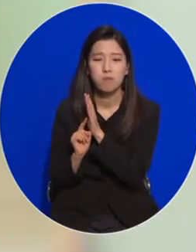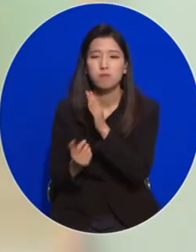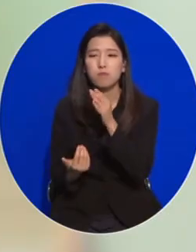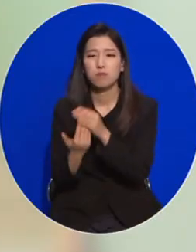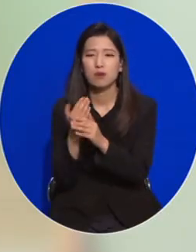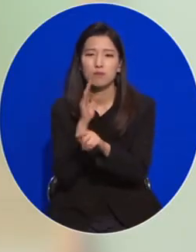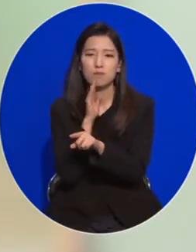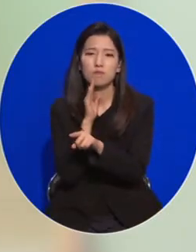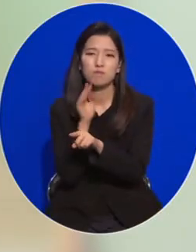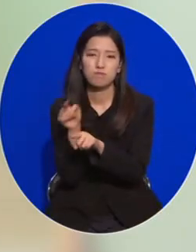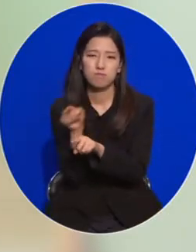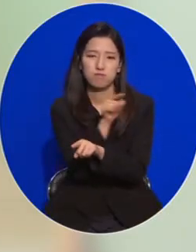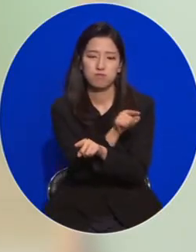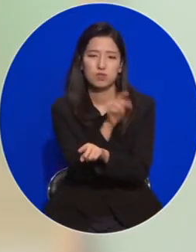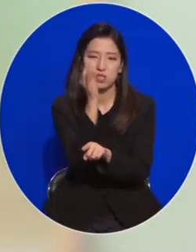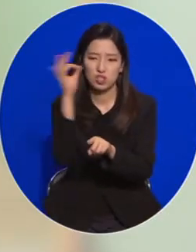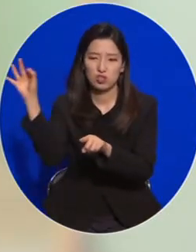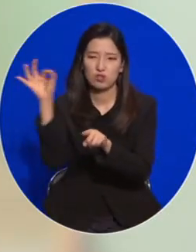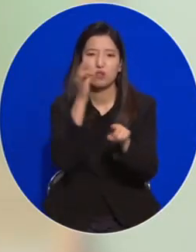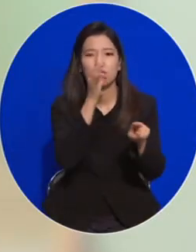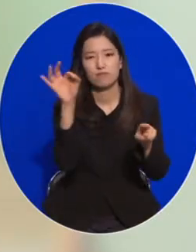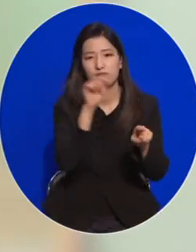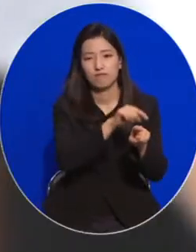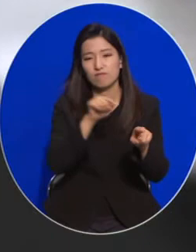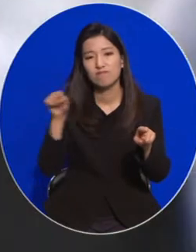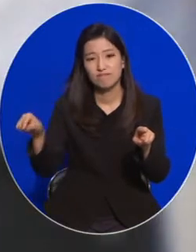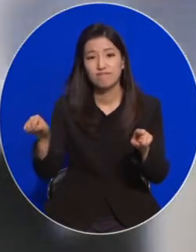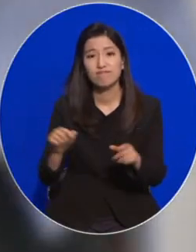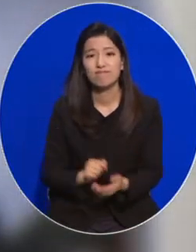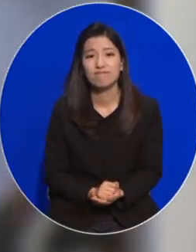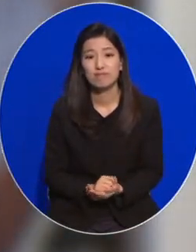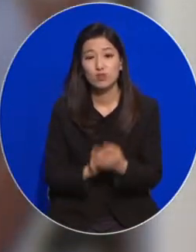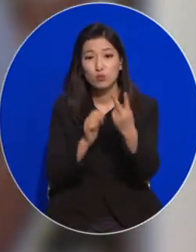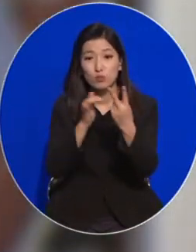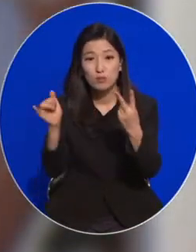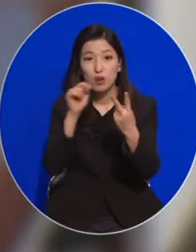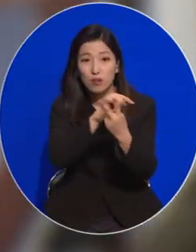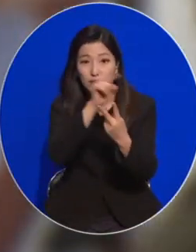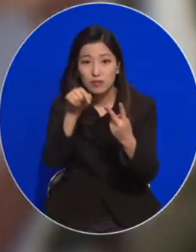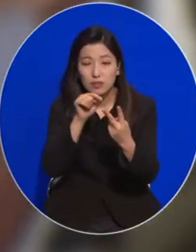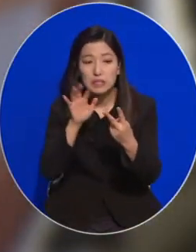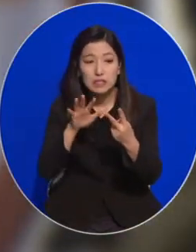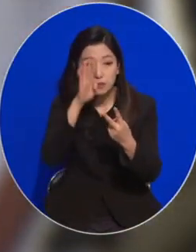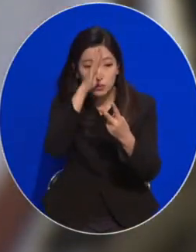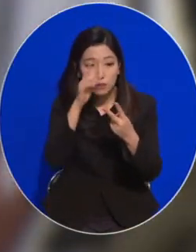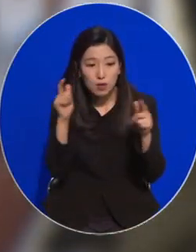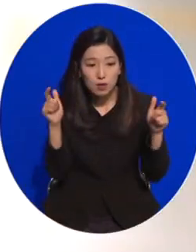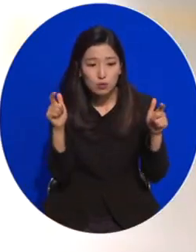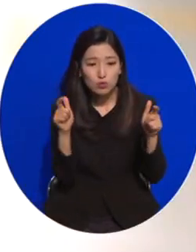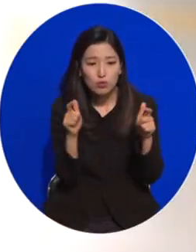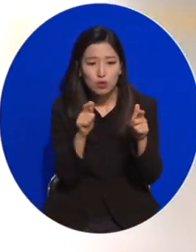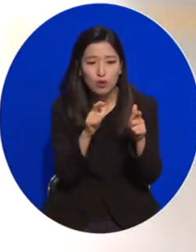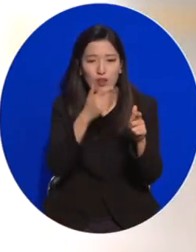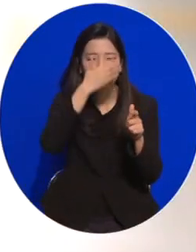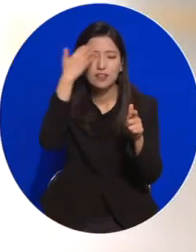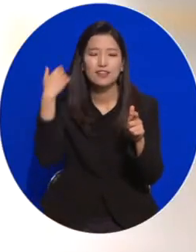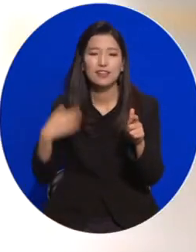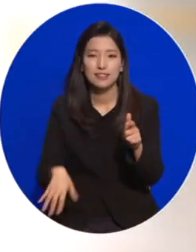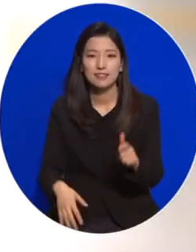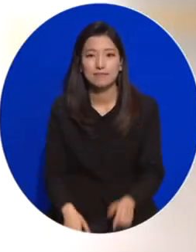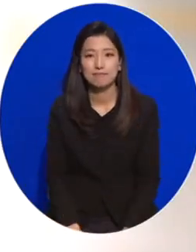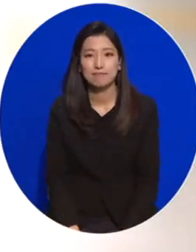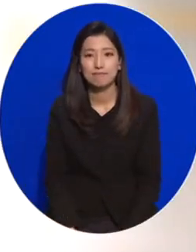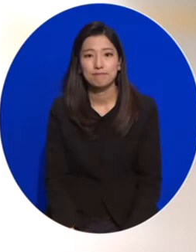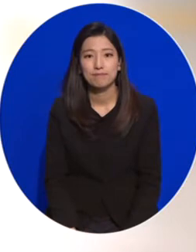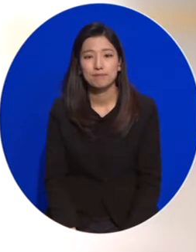사례였습니다. 인과성이 인정된 이들 접종자 2명 모두 증상은 나아진 것으로 확인됐습니다.